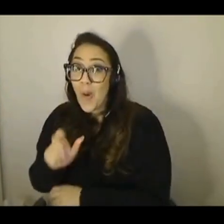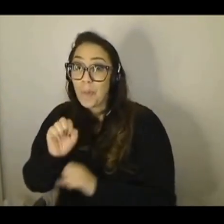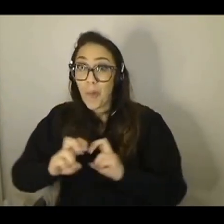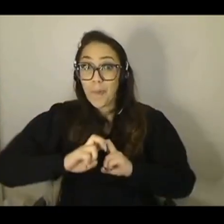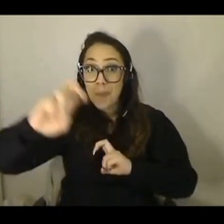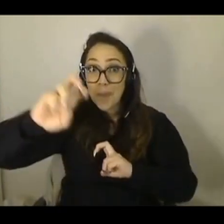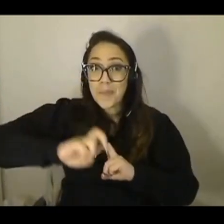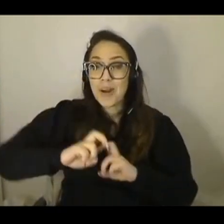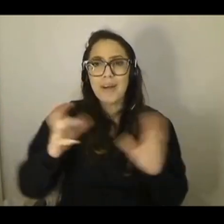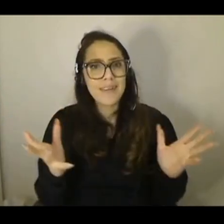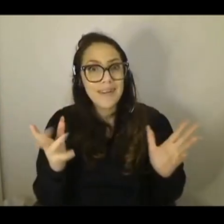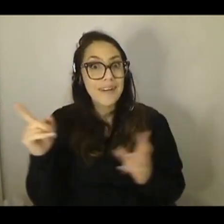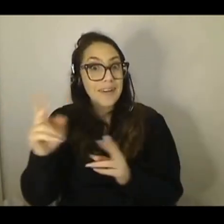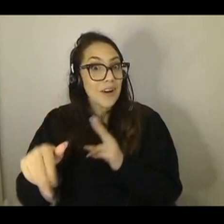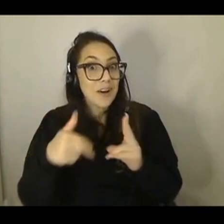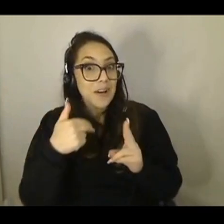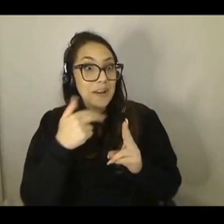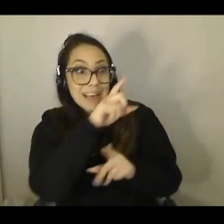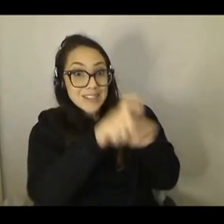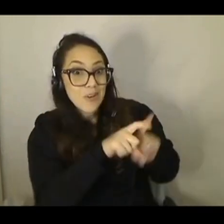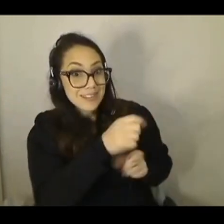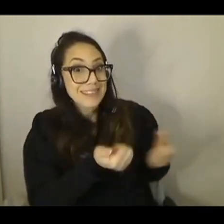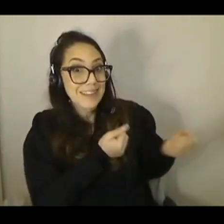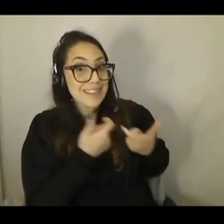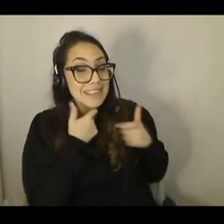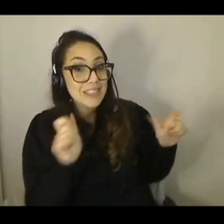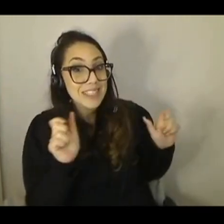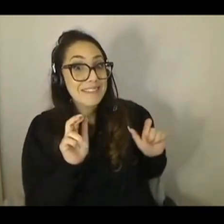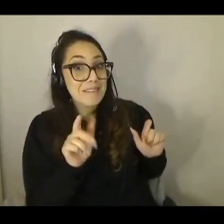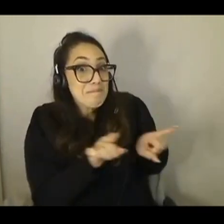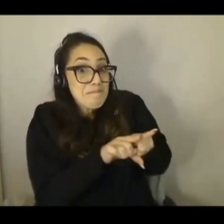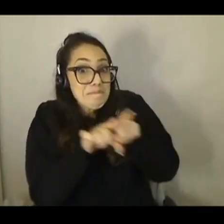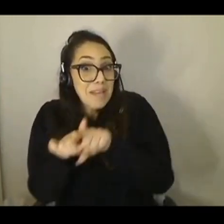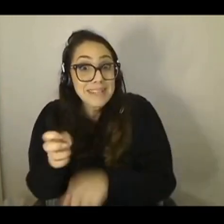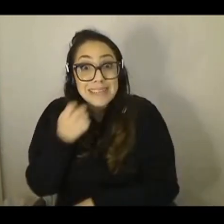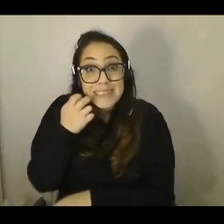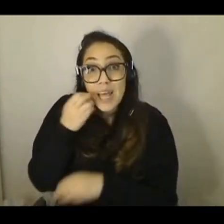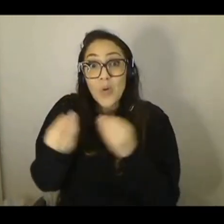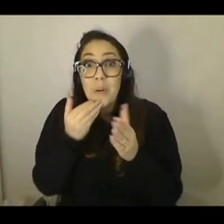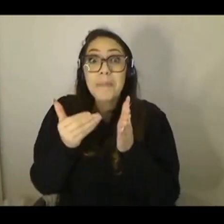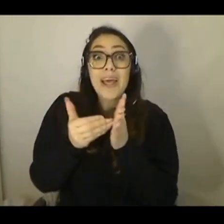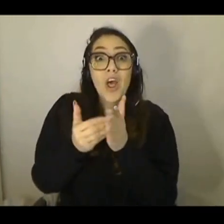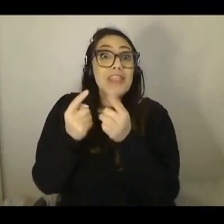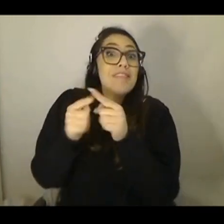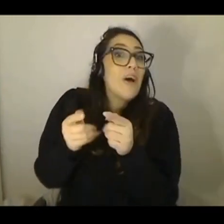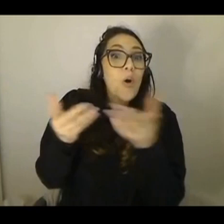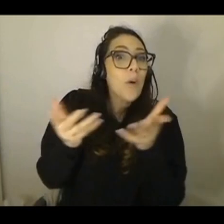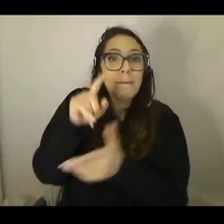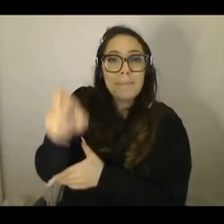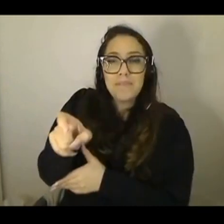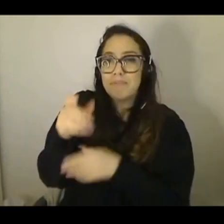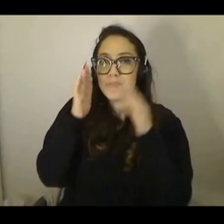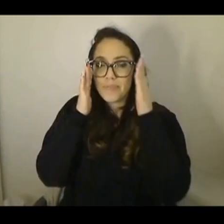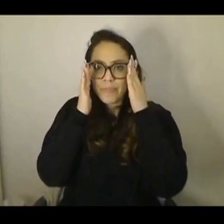question, avec la Reine Fée, est-ce que le service d'accessibilité sera le même que pour la SNCF, ou meilleur, ou différent, par exemple? En termes